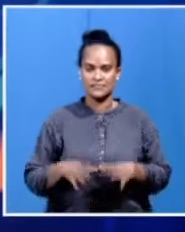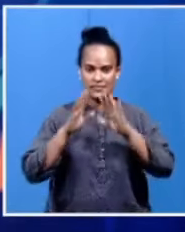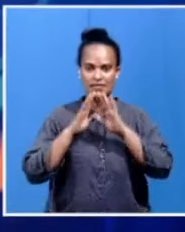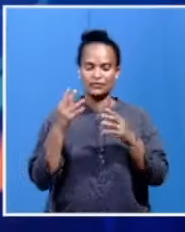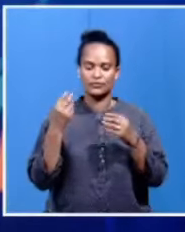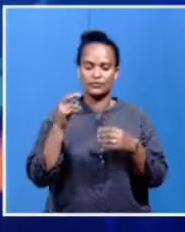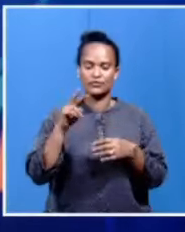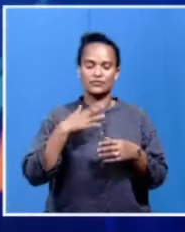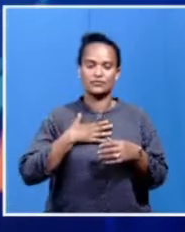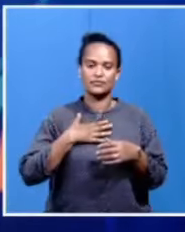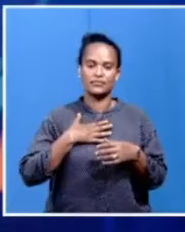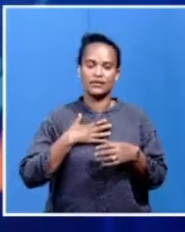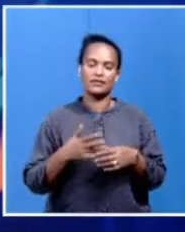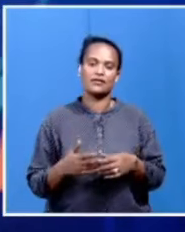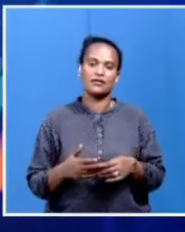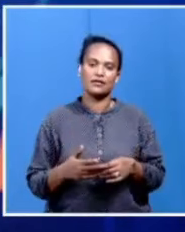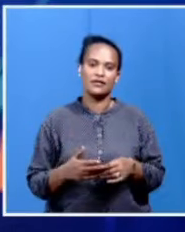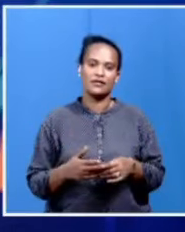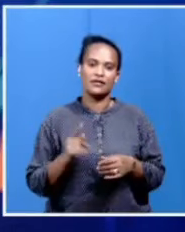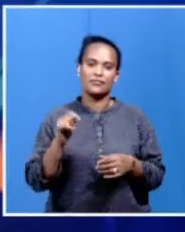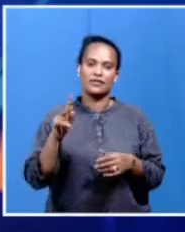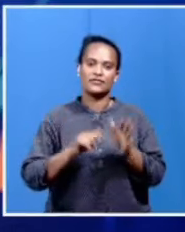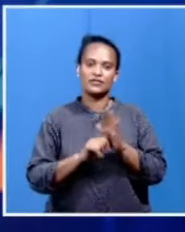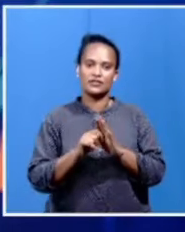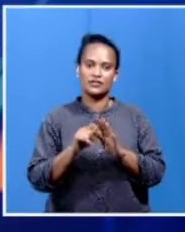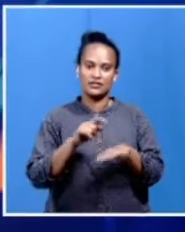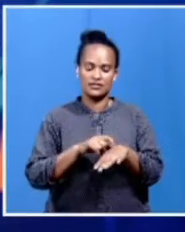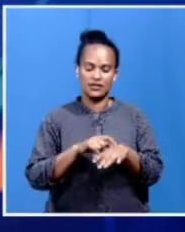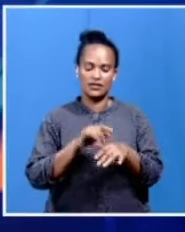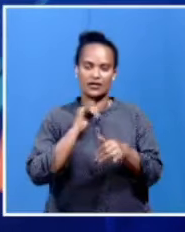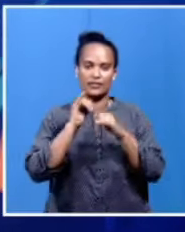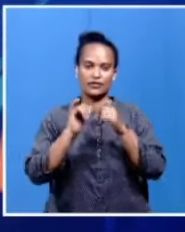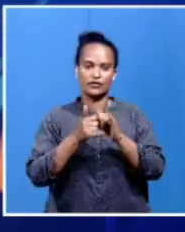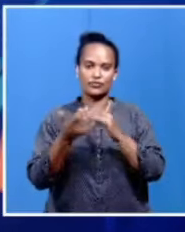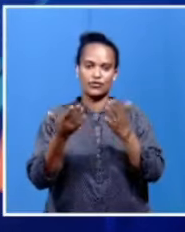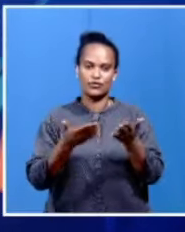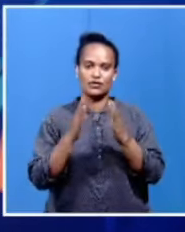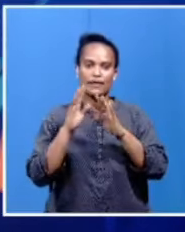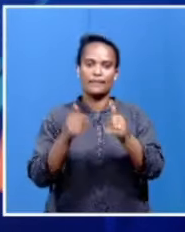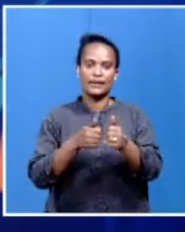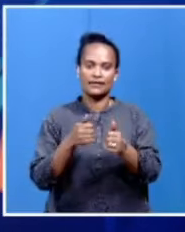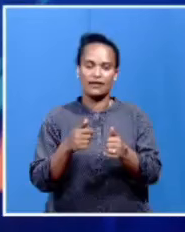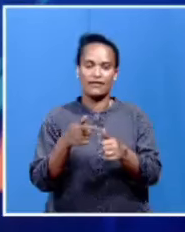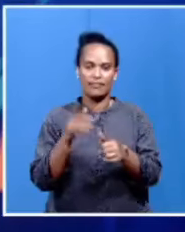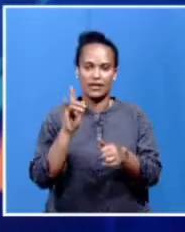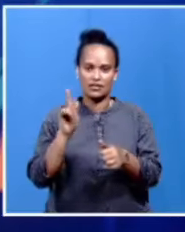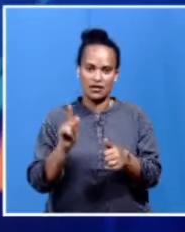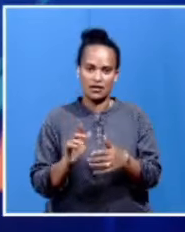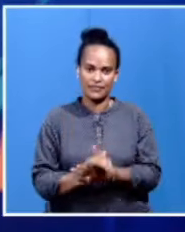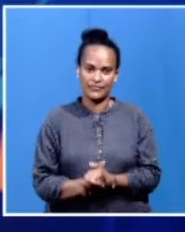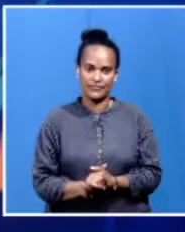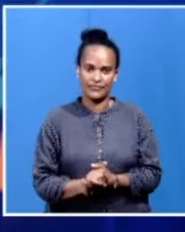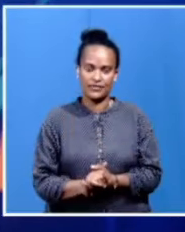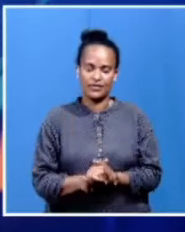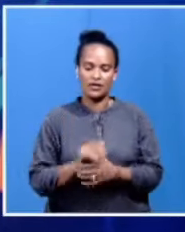سلام تنها بنا دحنا تنحكم خبركم سملكتنا كاب تلفزيون تقرأ نستعز بنا حبرتا سبورت إنه سنة مكت سالفة لما جينا